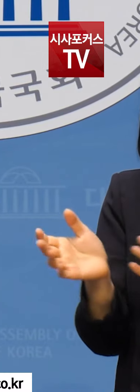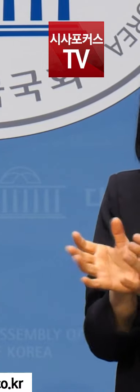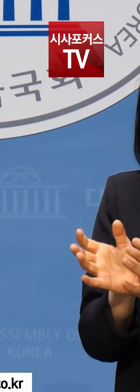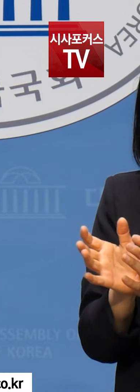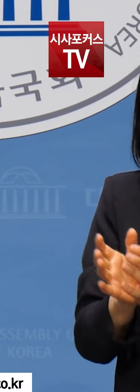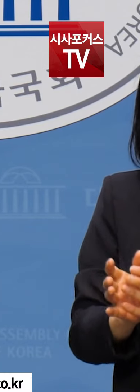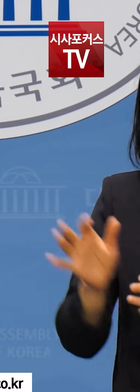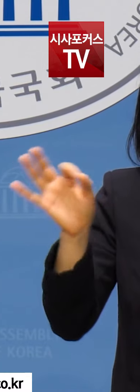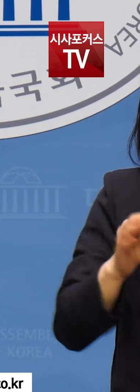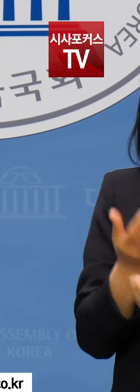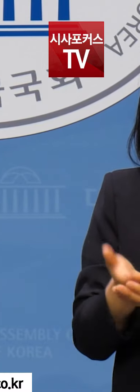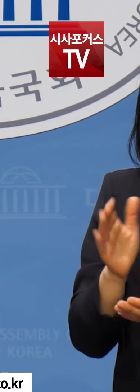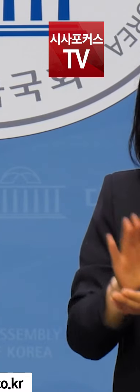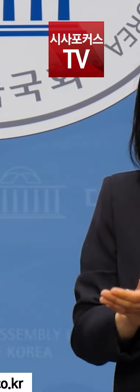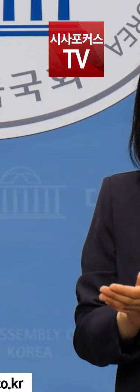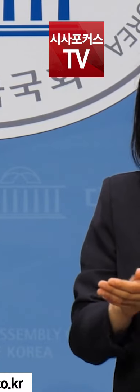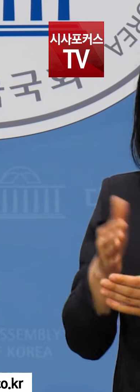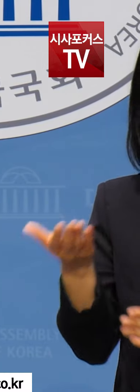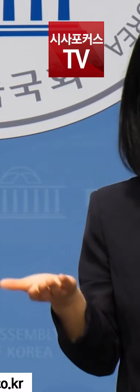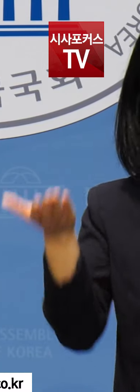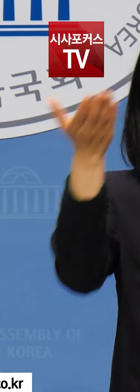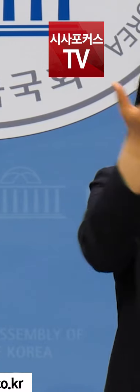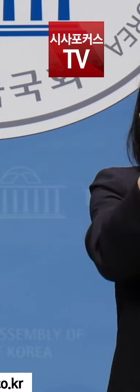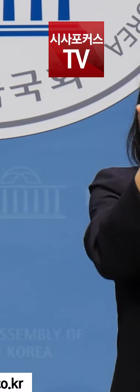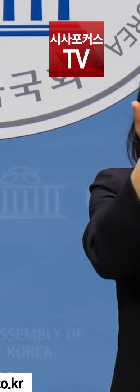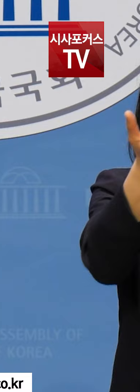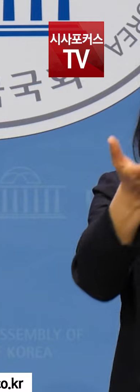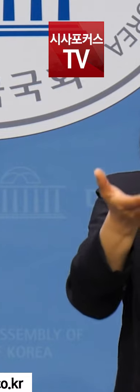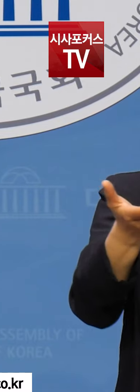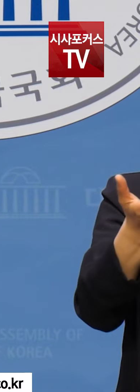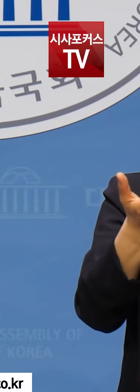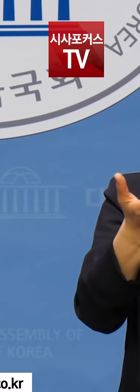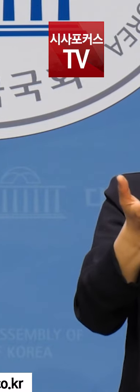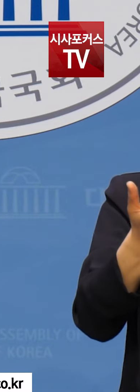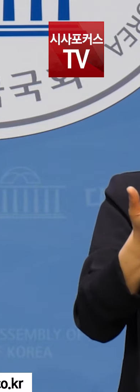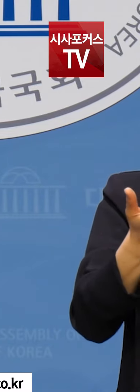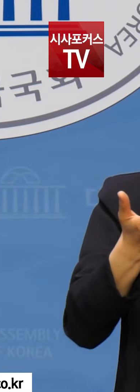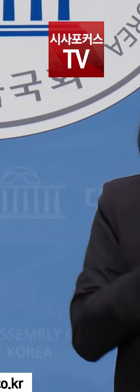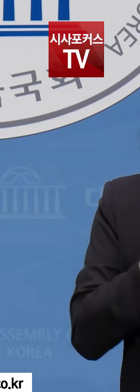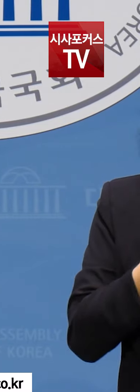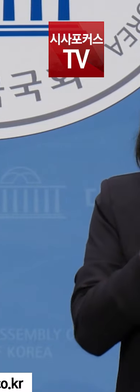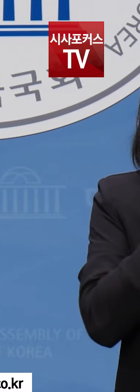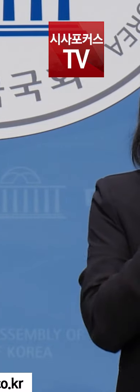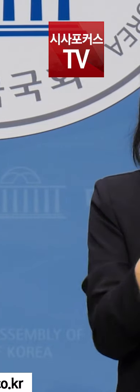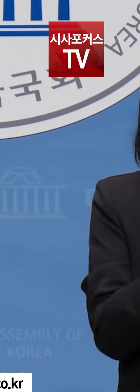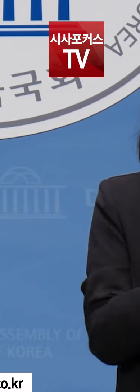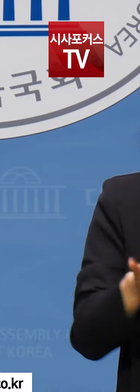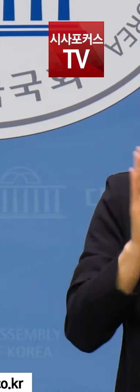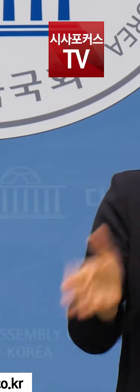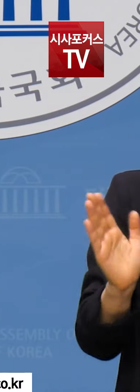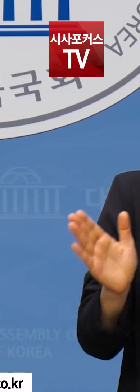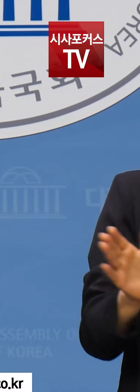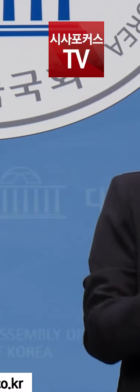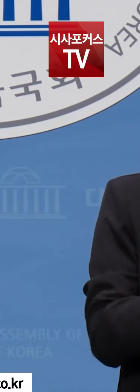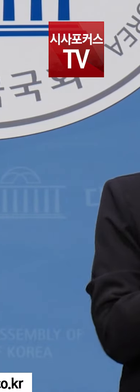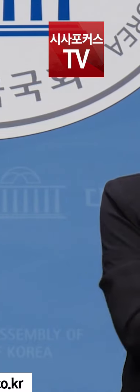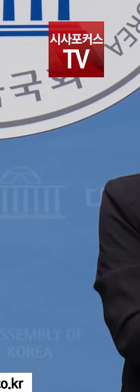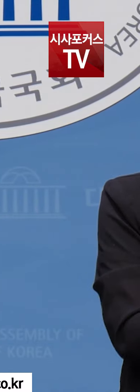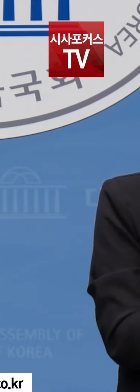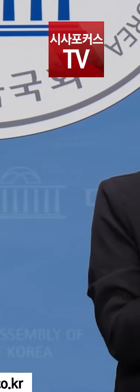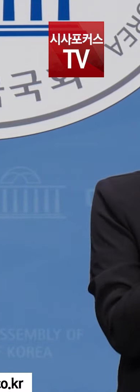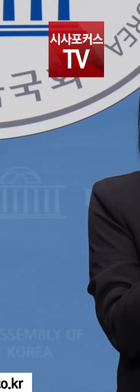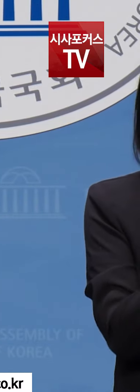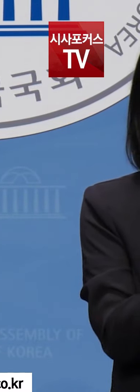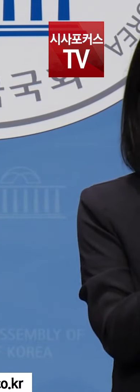엎겠다는 대통령실의 유화적 태도에 여당은 또 왜 아무 말도 하지 못합니까? 국민이 아닌